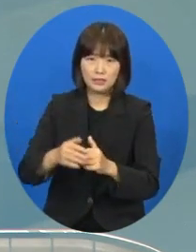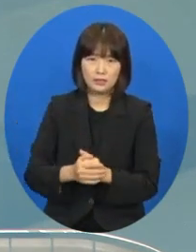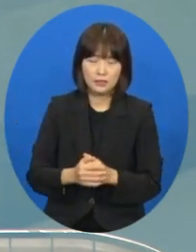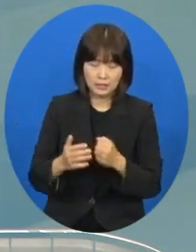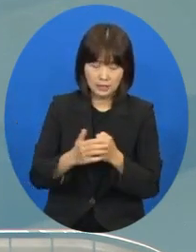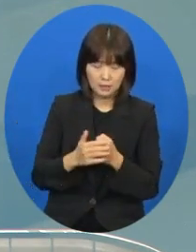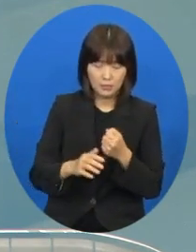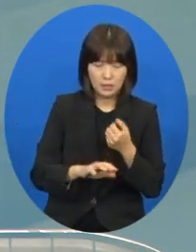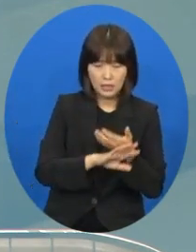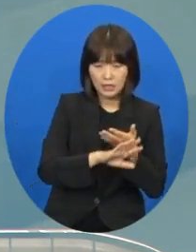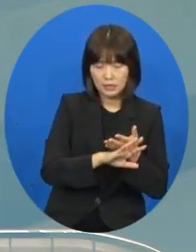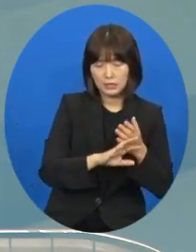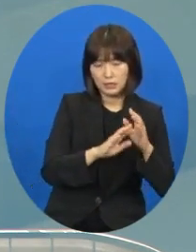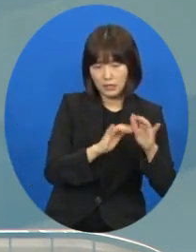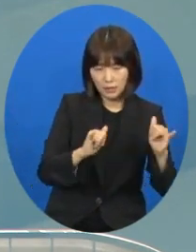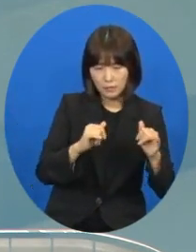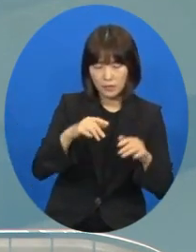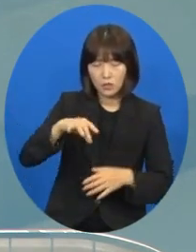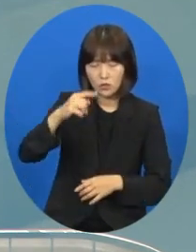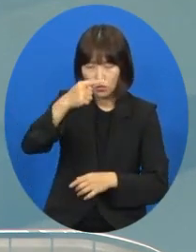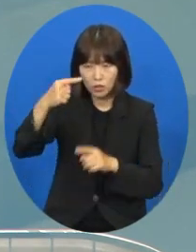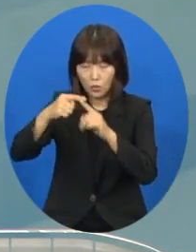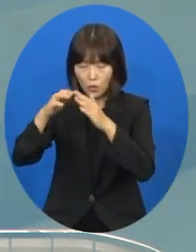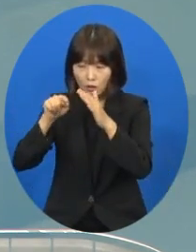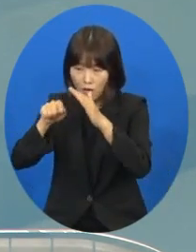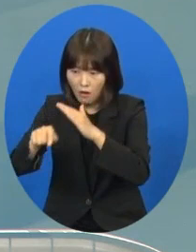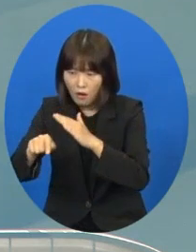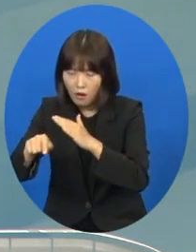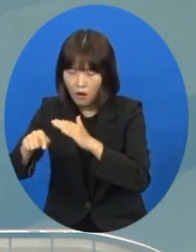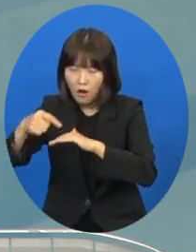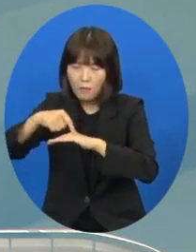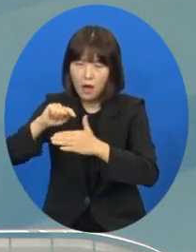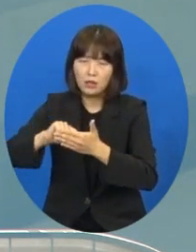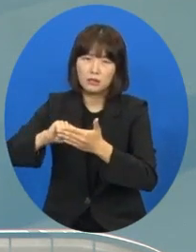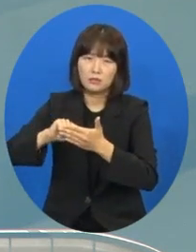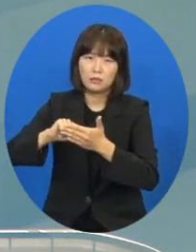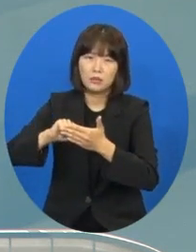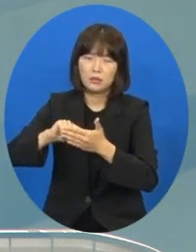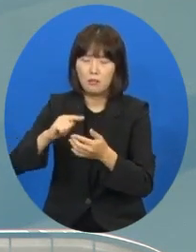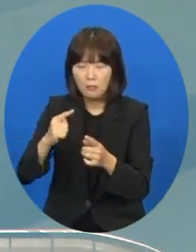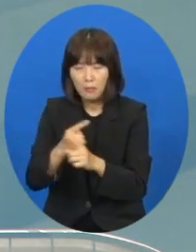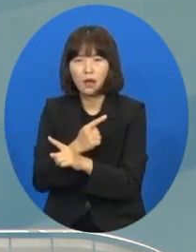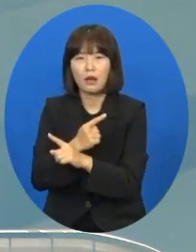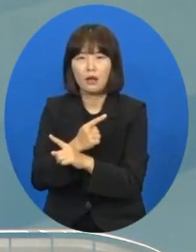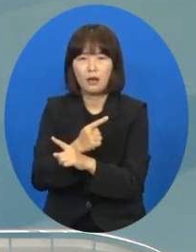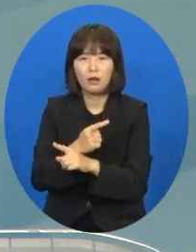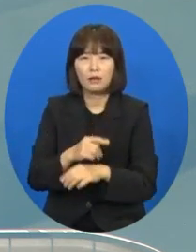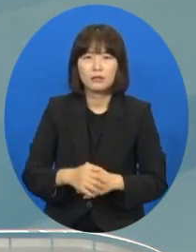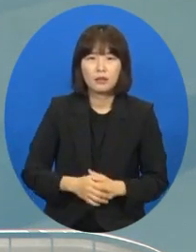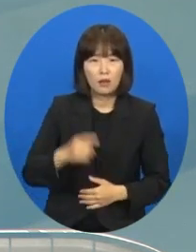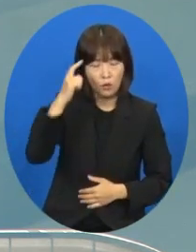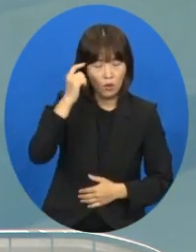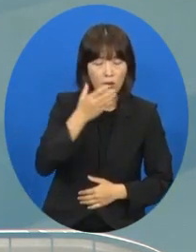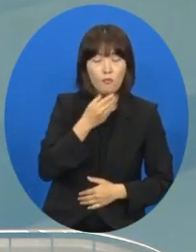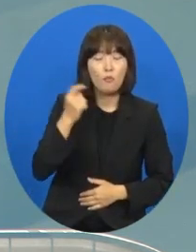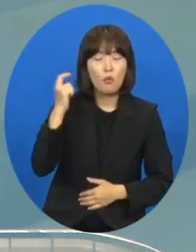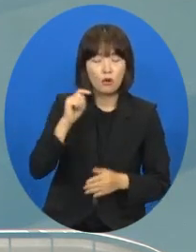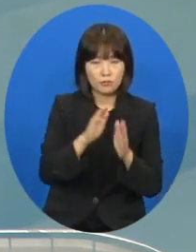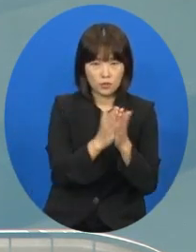완전히 다 녹아진 거죠. 왜 복음서에 제자들의 실패 이야기가 그대로 다